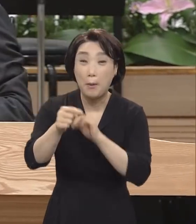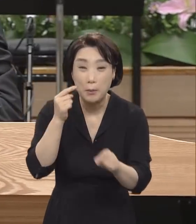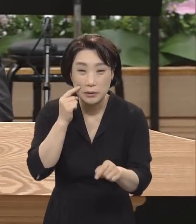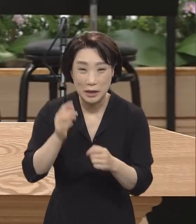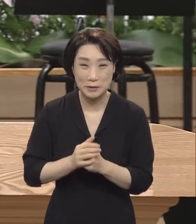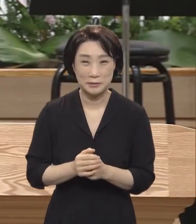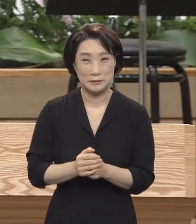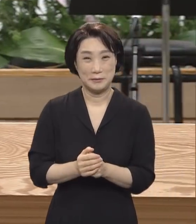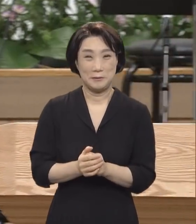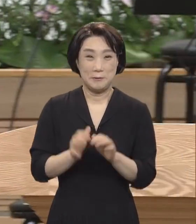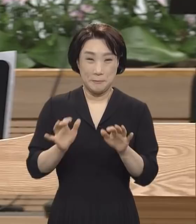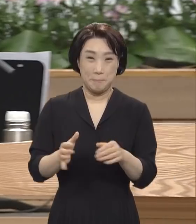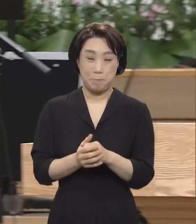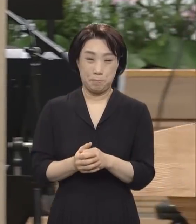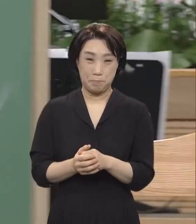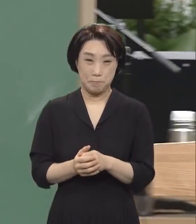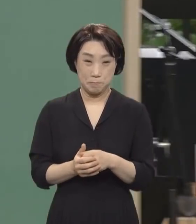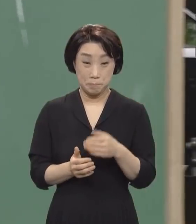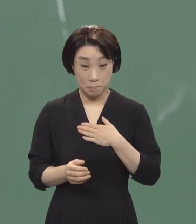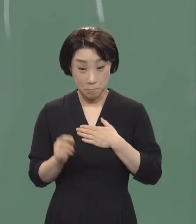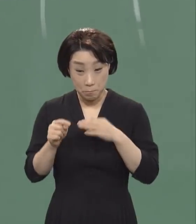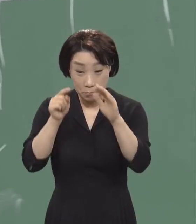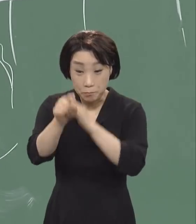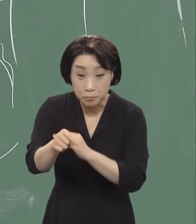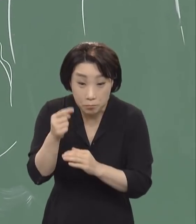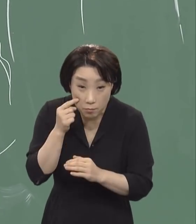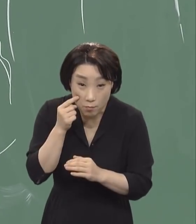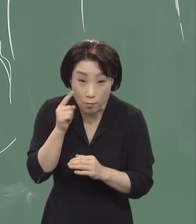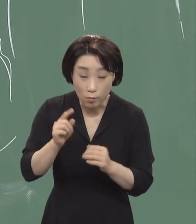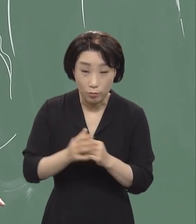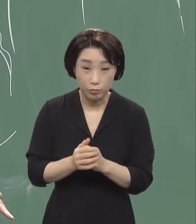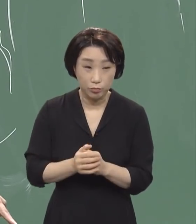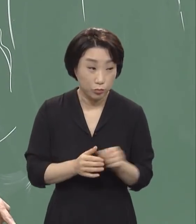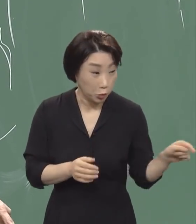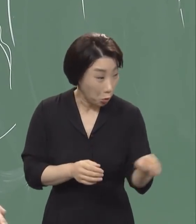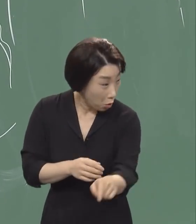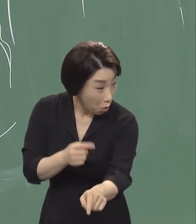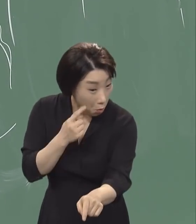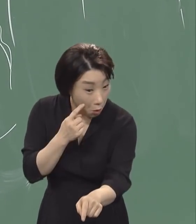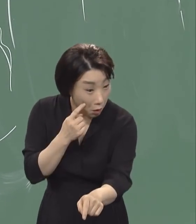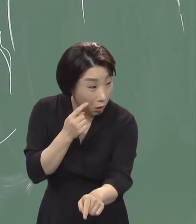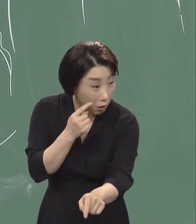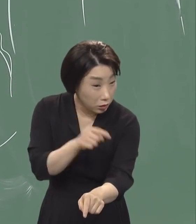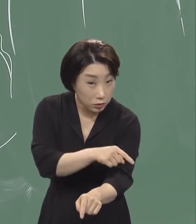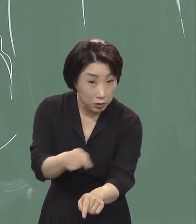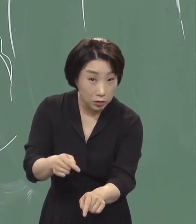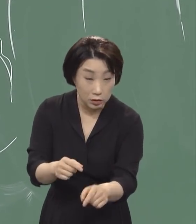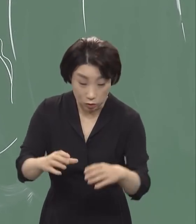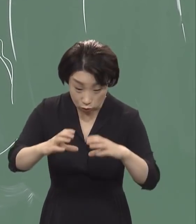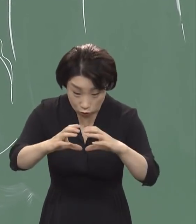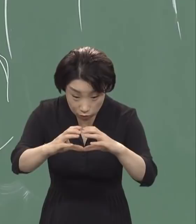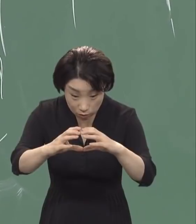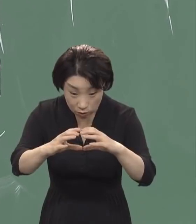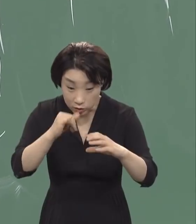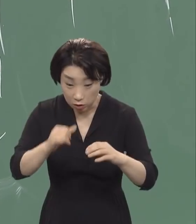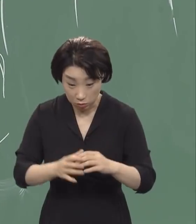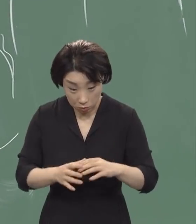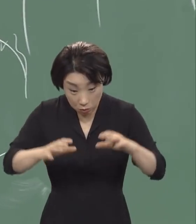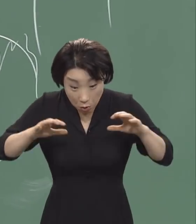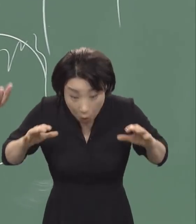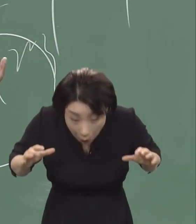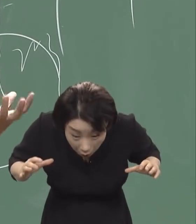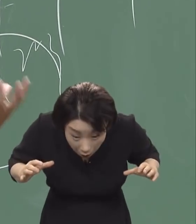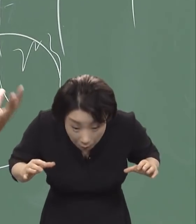그래서 제가 이제 거기를 갔더니 목사님 여기 쳐다보세요 요만한 구멍에 쳐다보니까